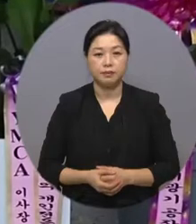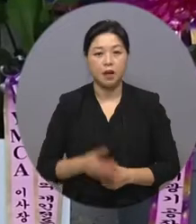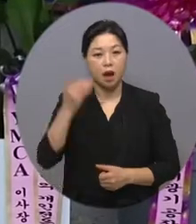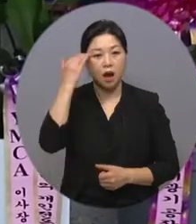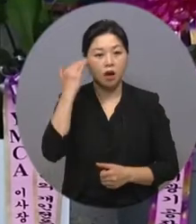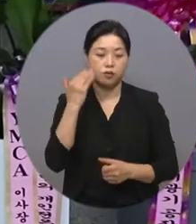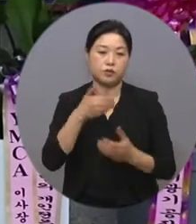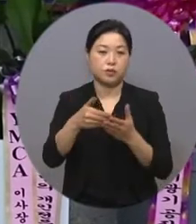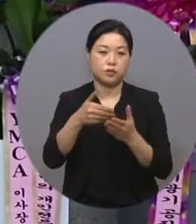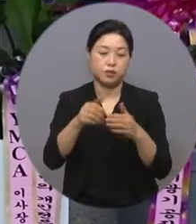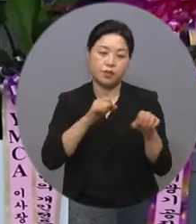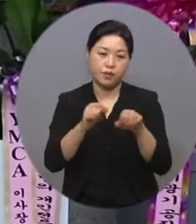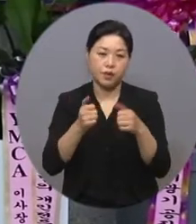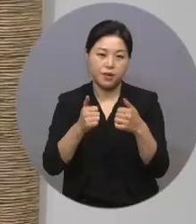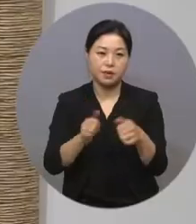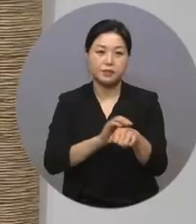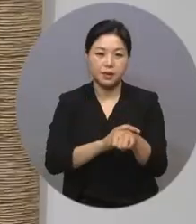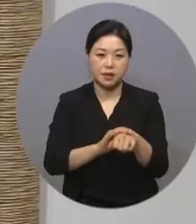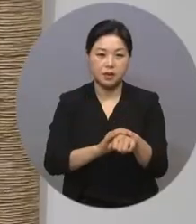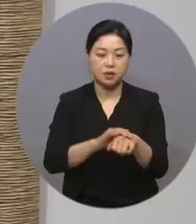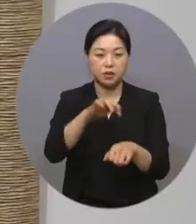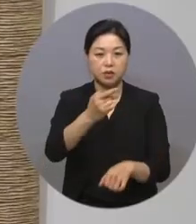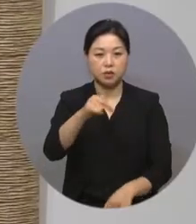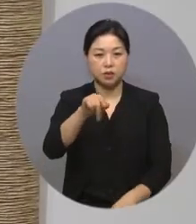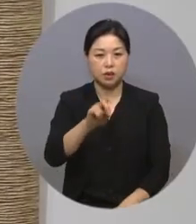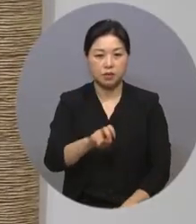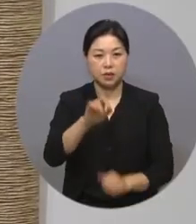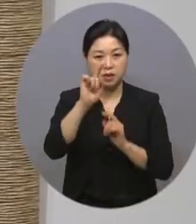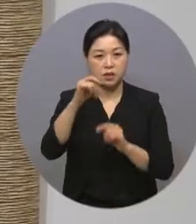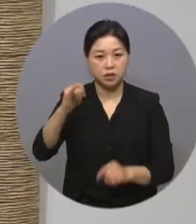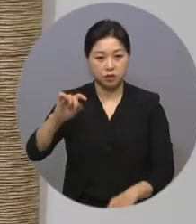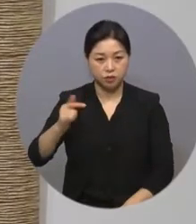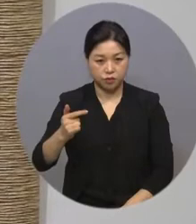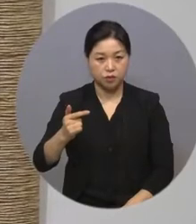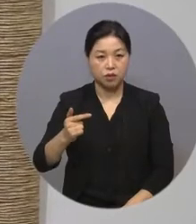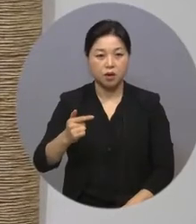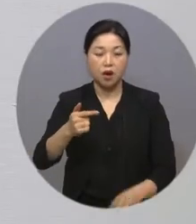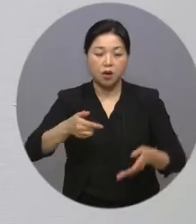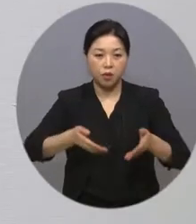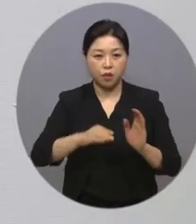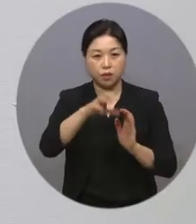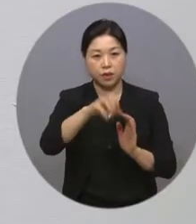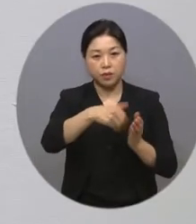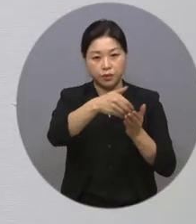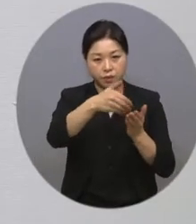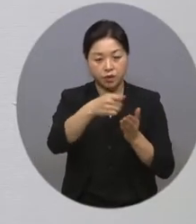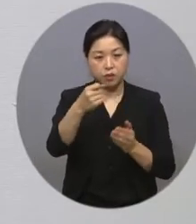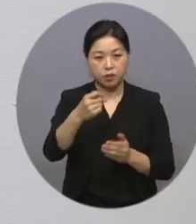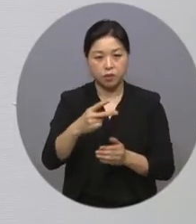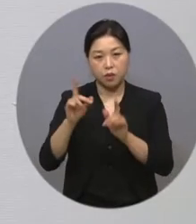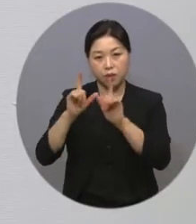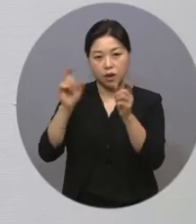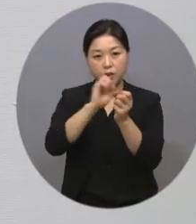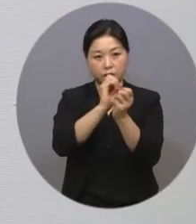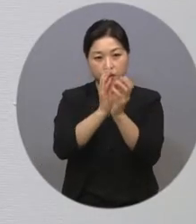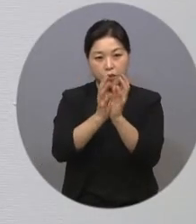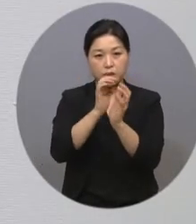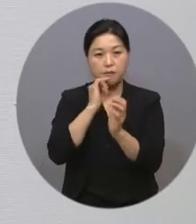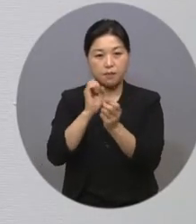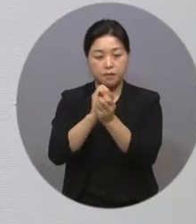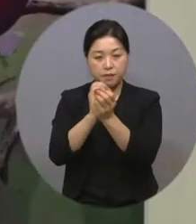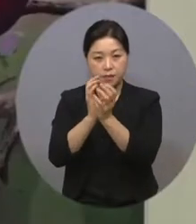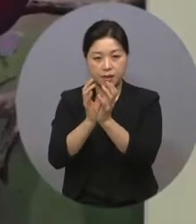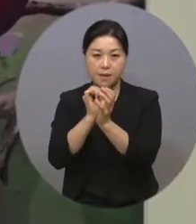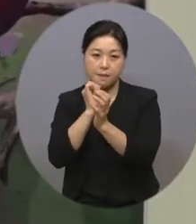한국화로 왕성한 활동을 하고 있는 소담 이재순 작가는 고향 풍경과 해바라기, 장미, 소국 등